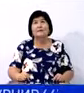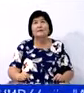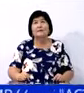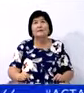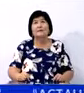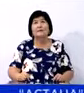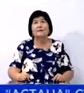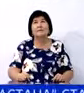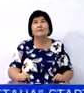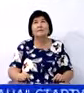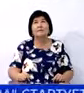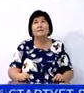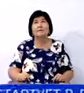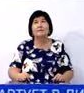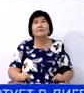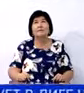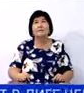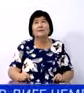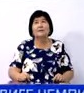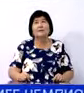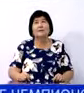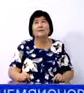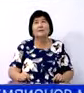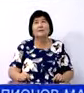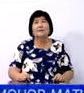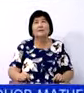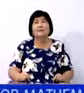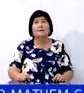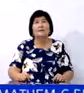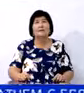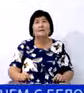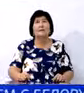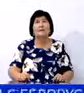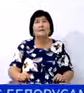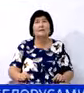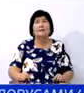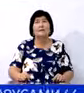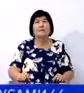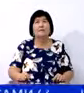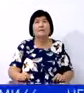Oh,